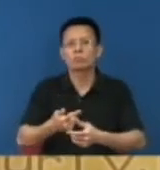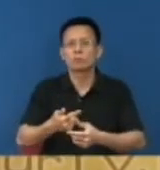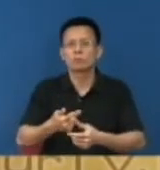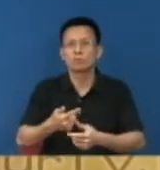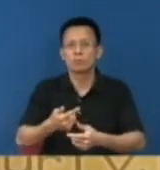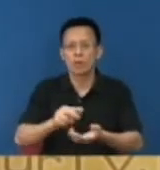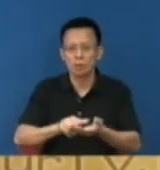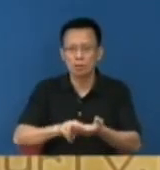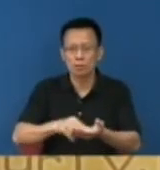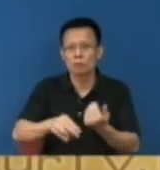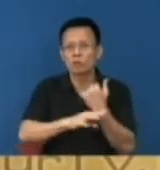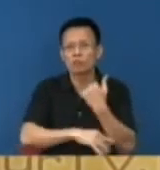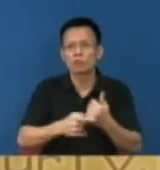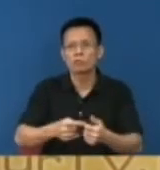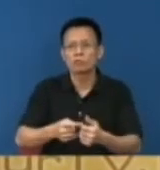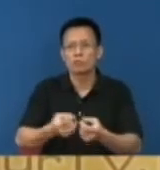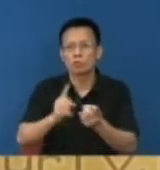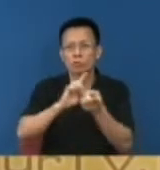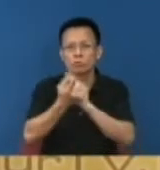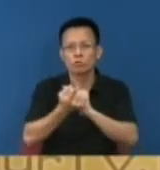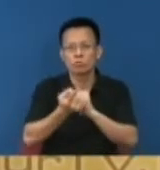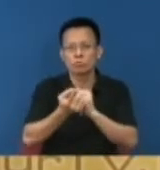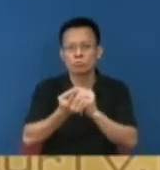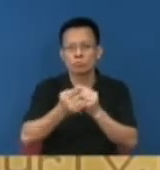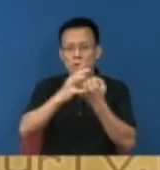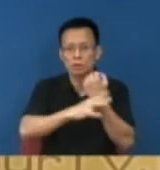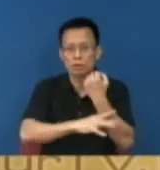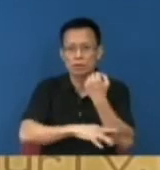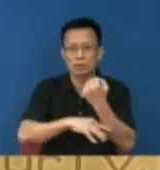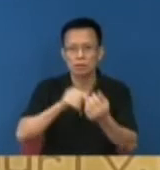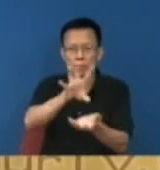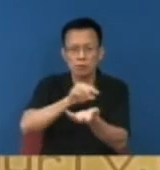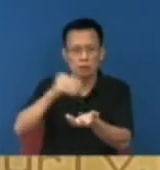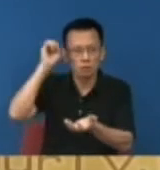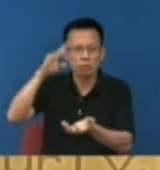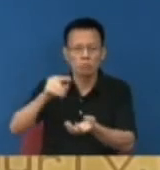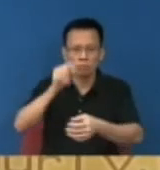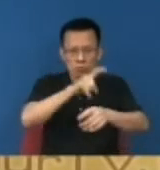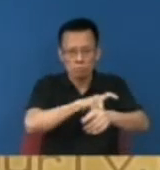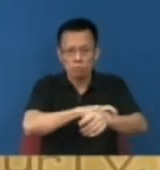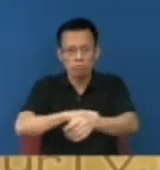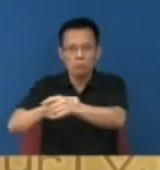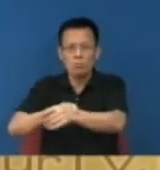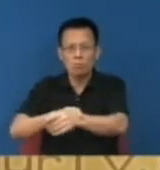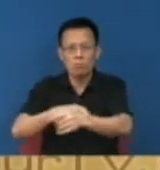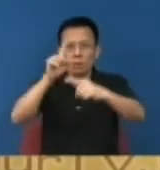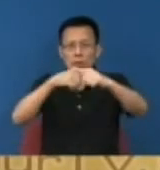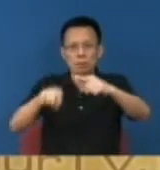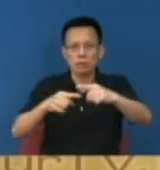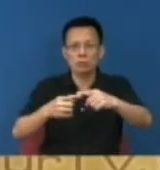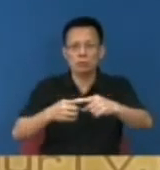立法會出缺遞補機制嘅諮詢被捕那一日咧。大律師公會和律師公會都表了